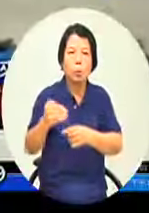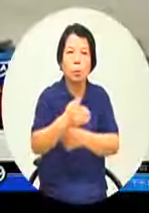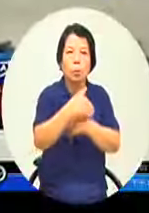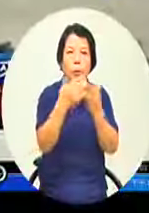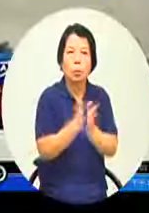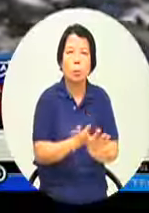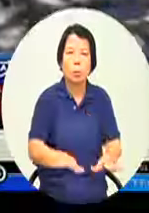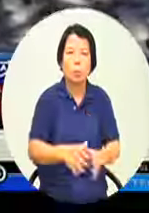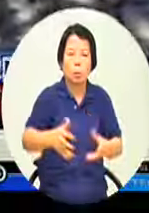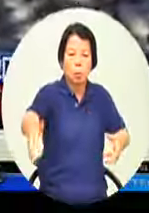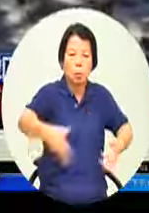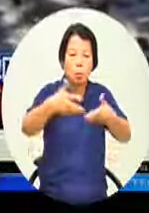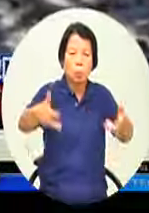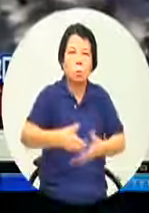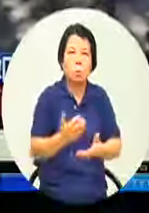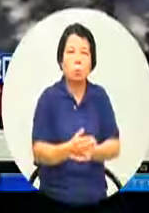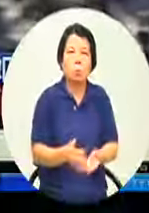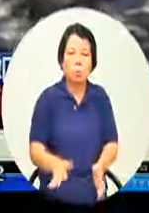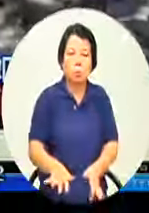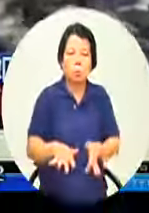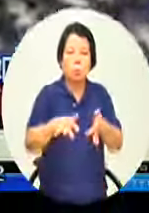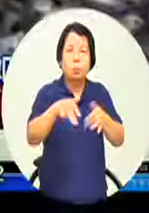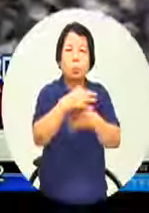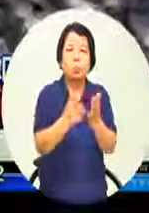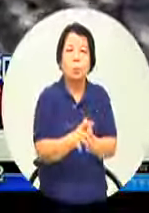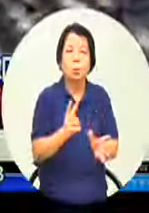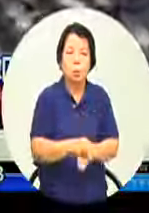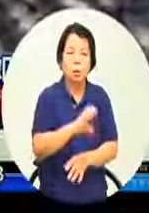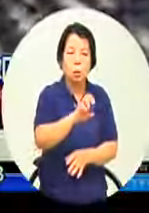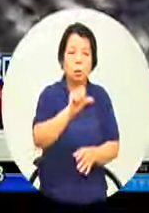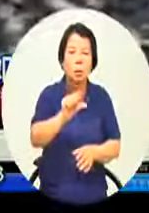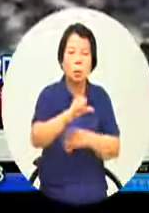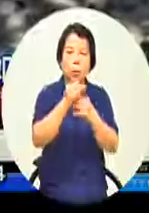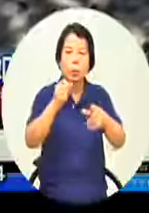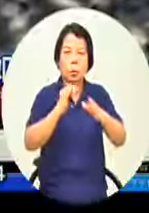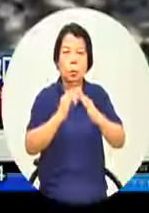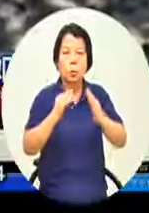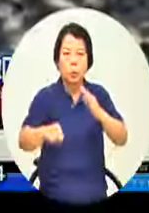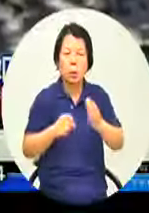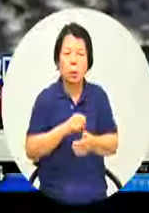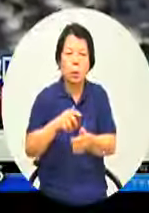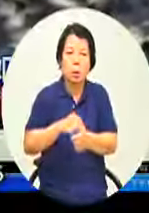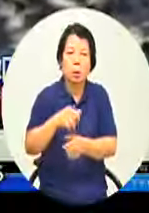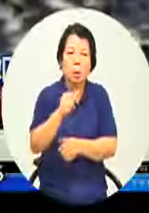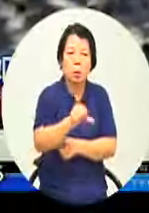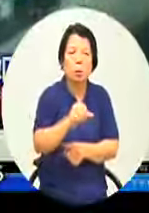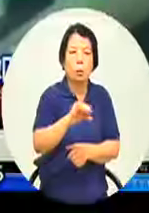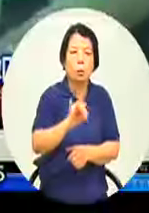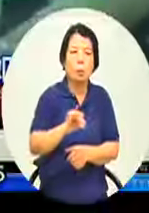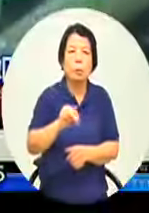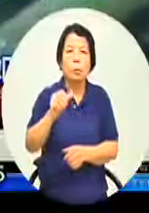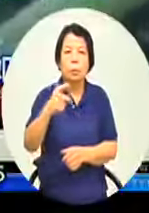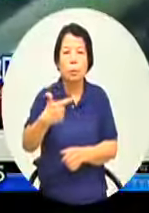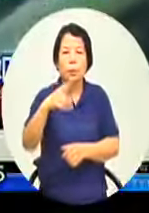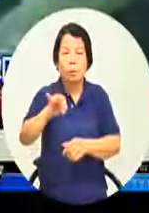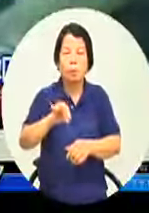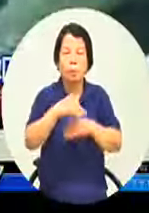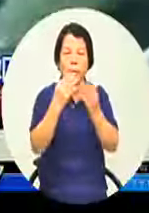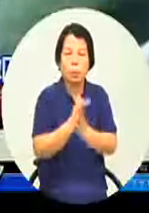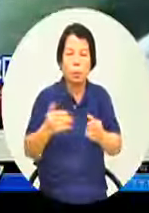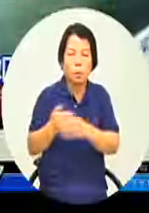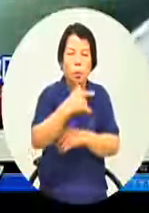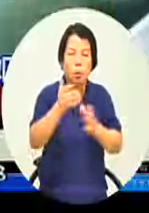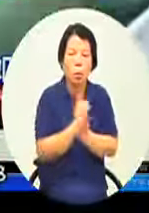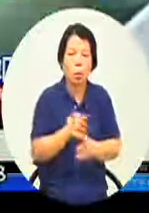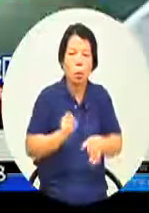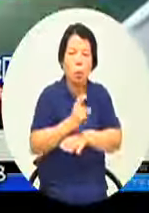卡一堆都补出来。 当地约有四五十户渔民，平均一户养殖500到600尾龙胆石斑，加上虱目鱼、石